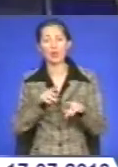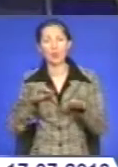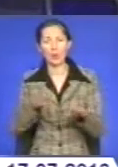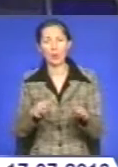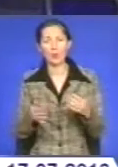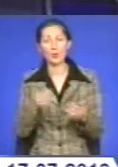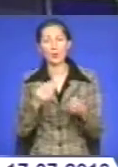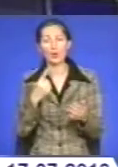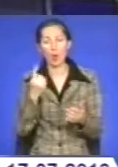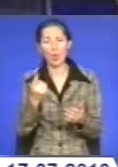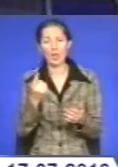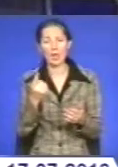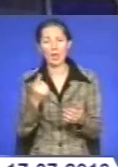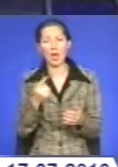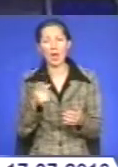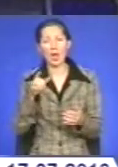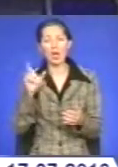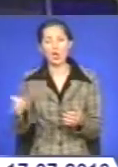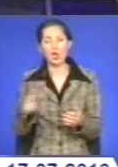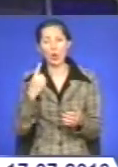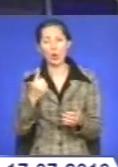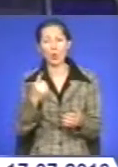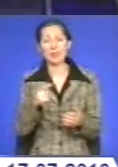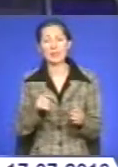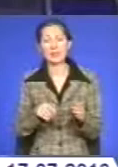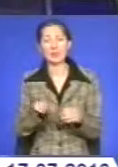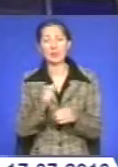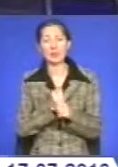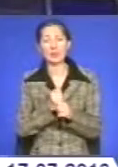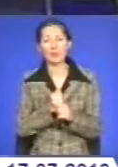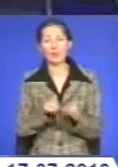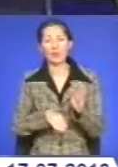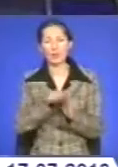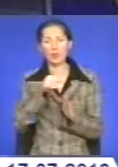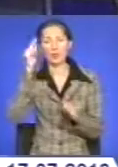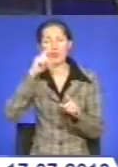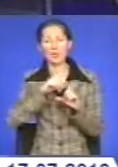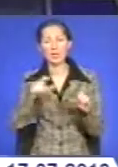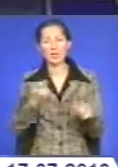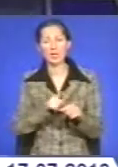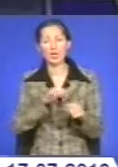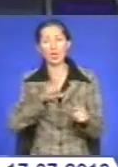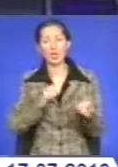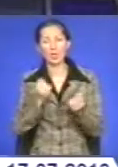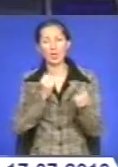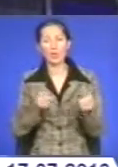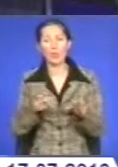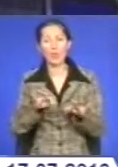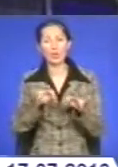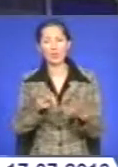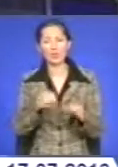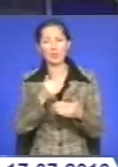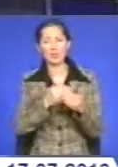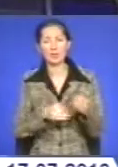особи одного з тернопільських вищих навчальних закладів, який перебував за кермом автомобіля, за статтею 286